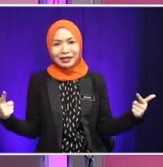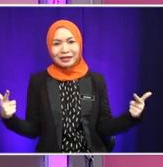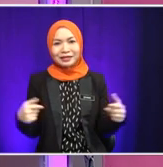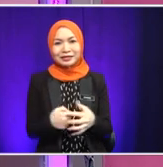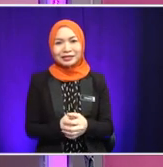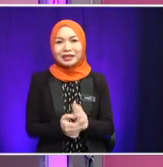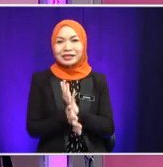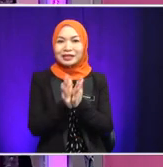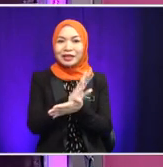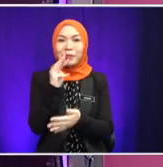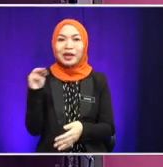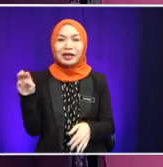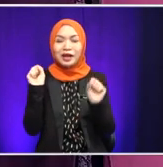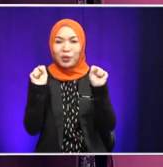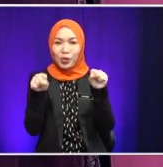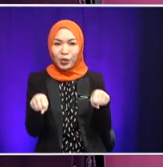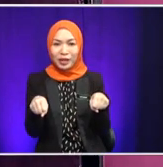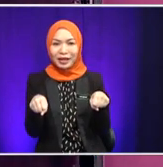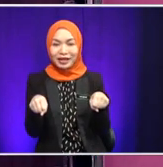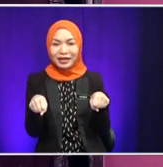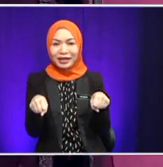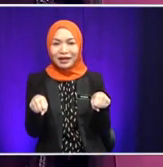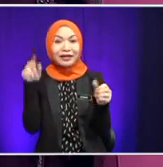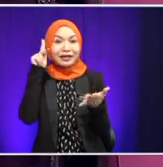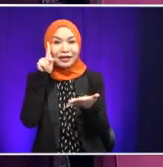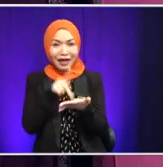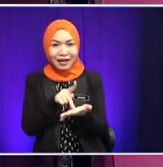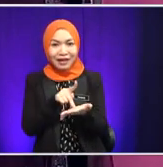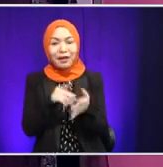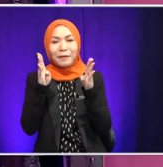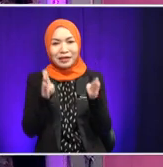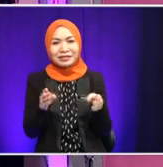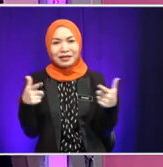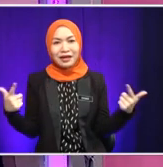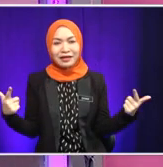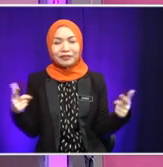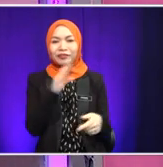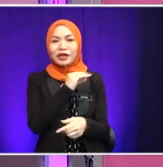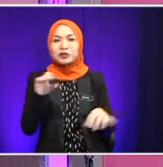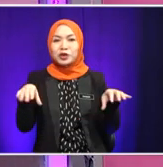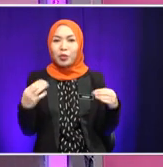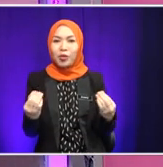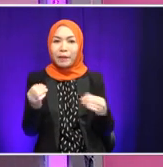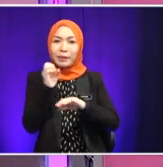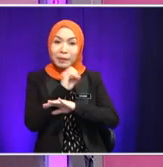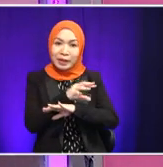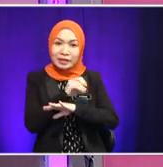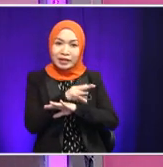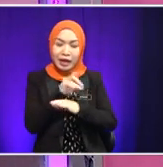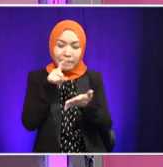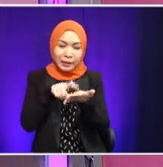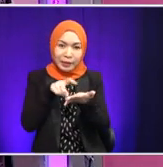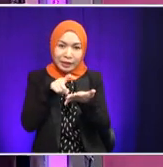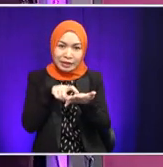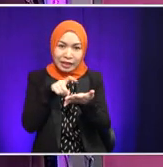tentang apa saja yang berkaitan dengan kaum masing-masing ya oke dan juga membuat perbincangan kumpulan bila tugasnya